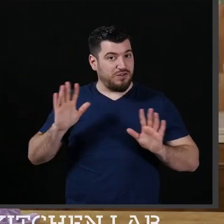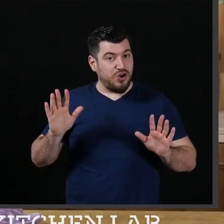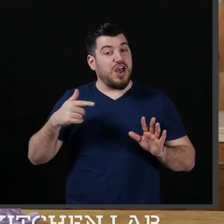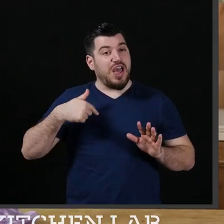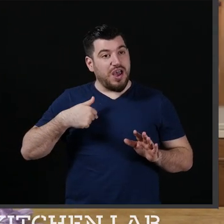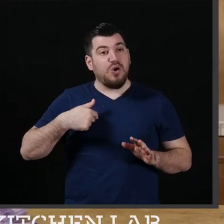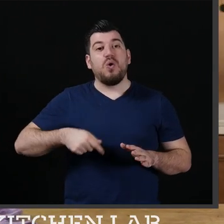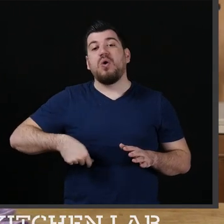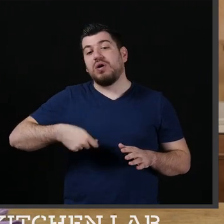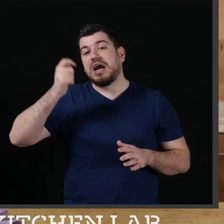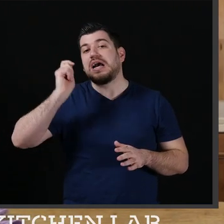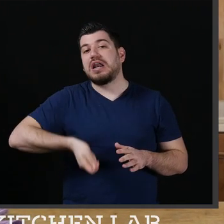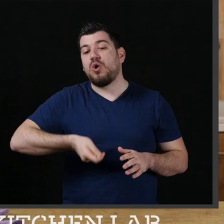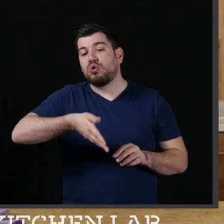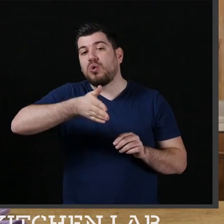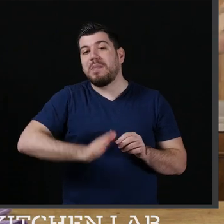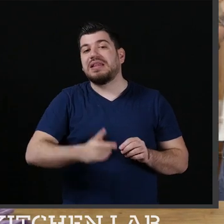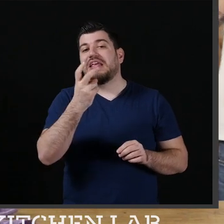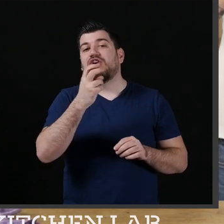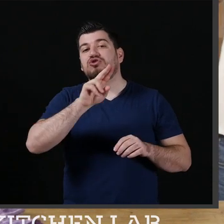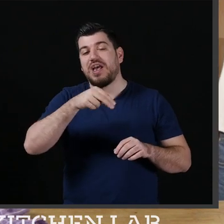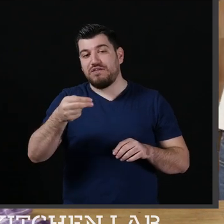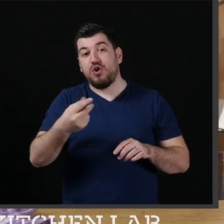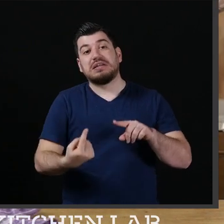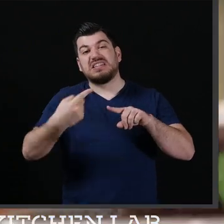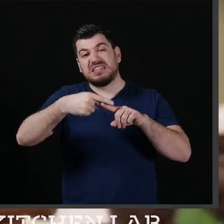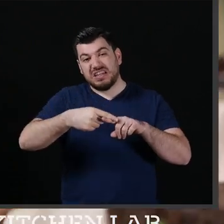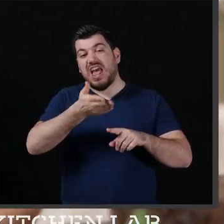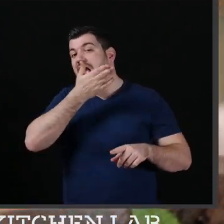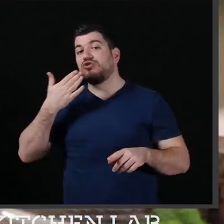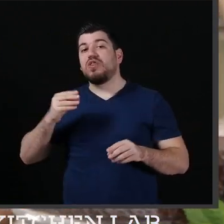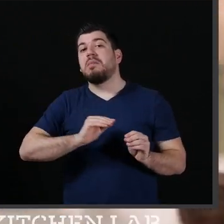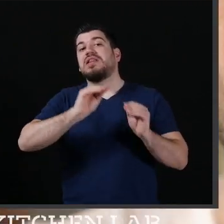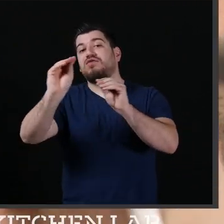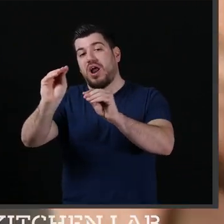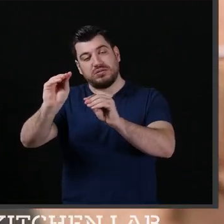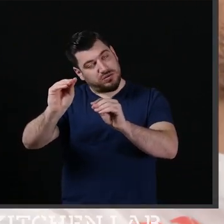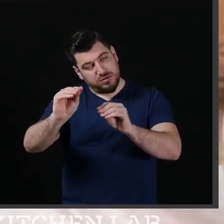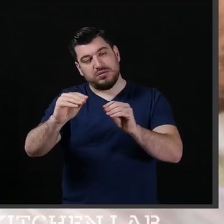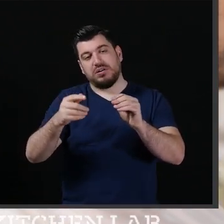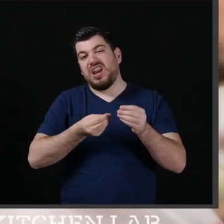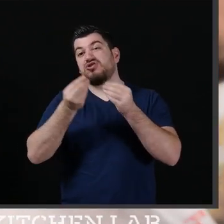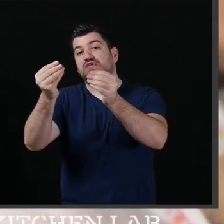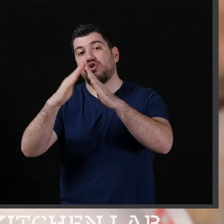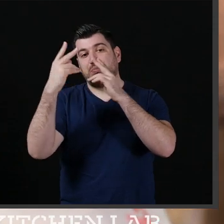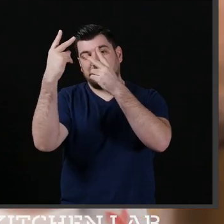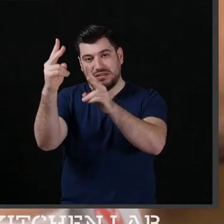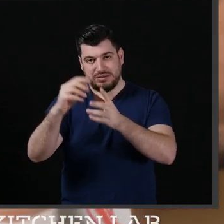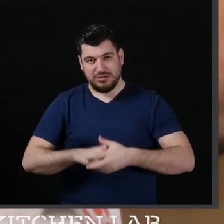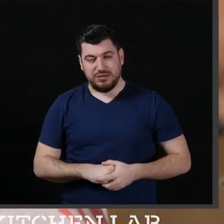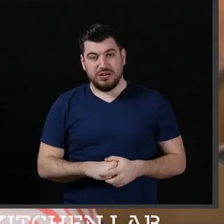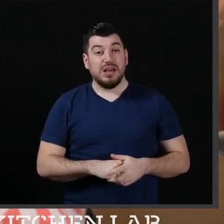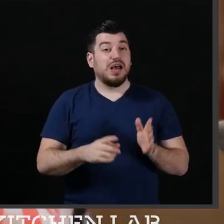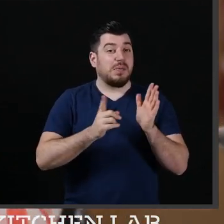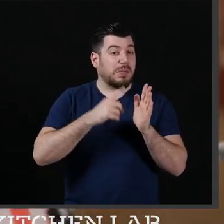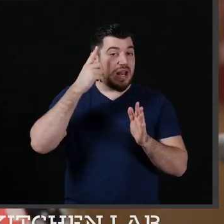ευρώ. Και τα έξοδα μεταφοράς. Παναγία μου, τι πράγμα είναι αυτό. Εντάξει, πρέπει να καταλάβετε ότι είναι